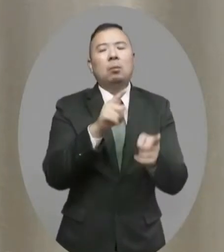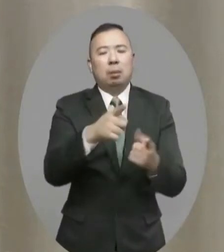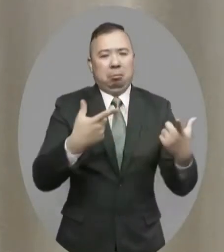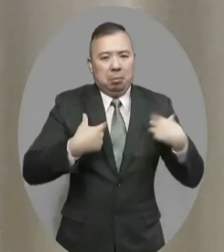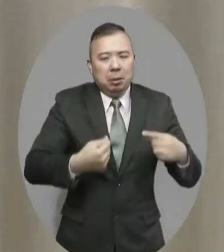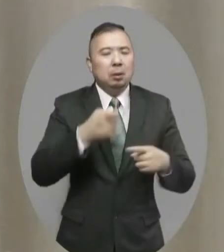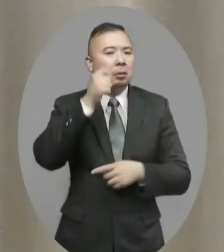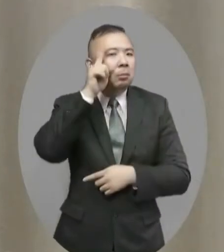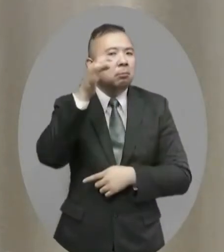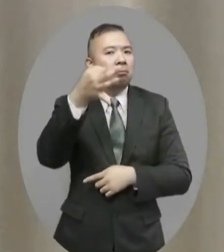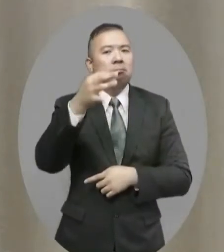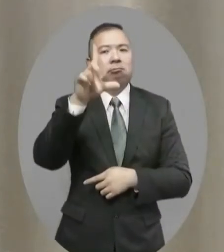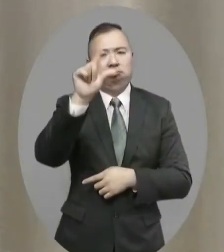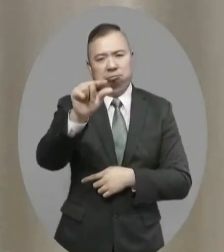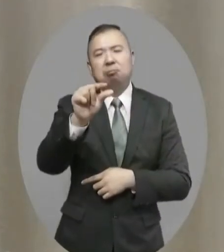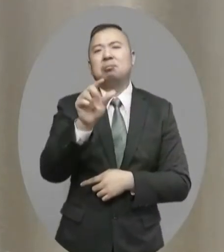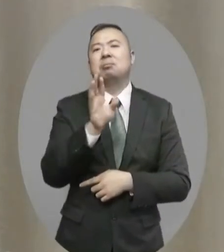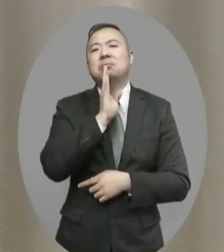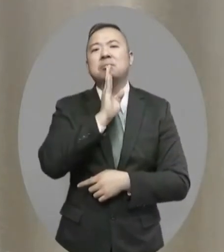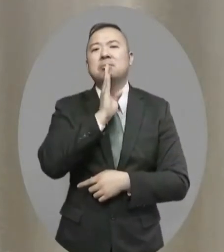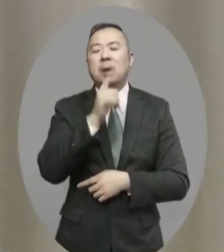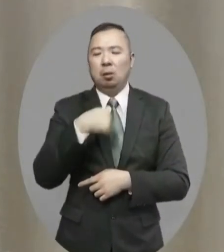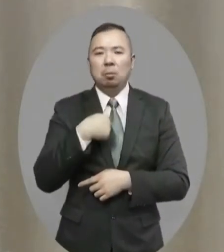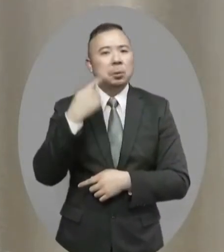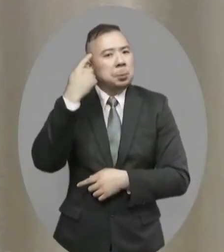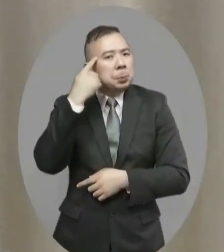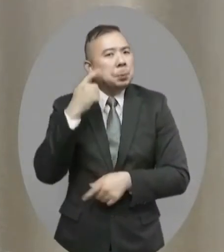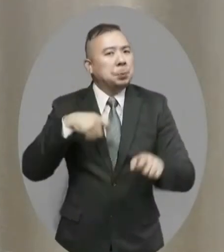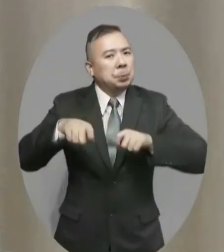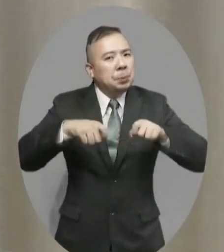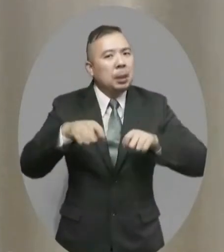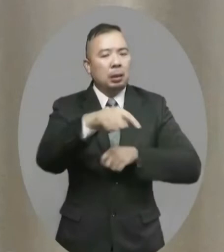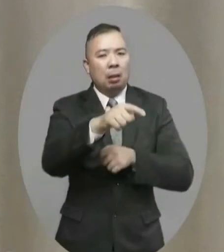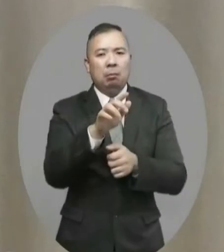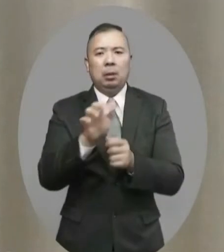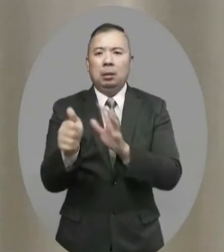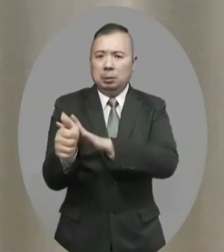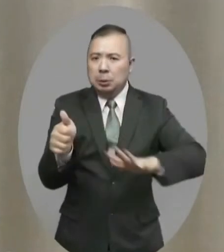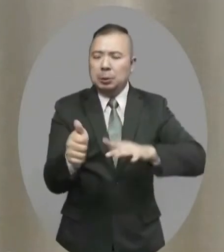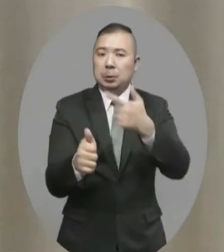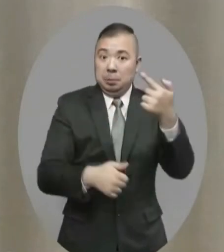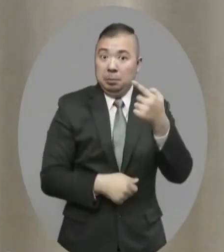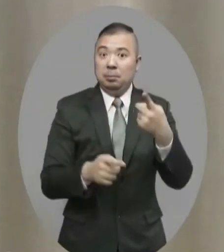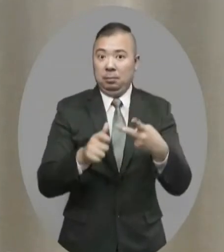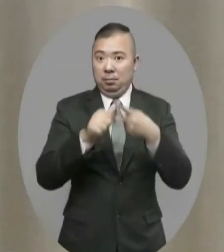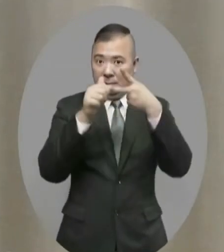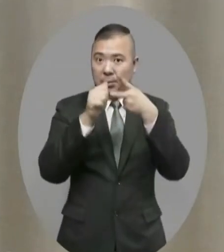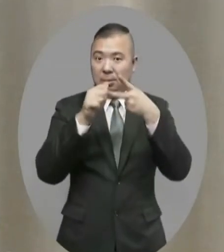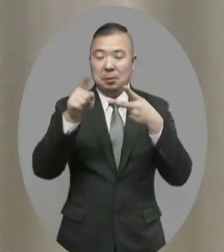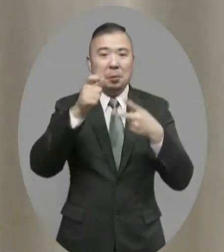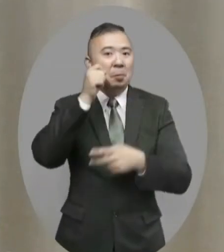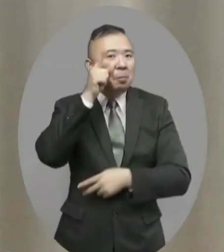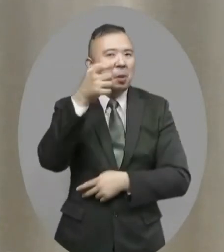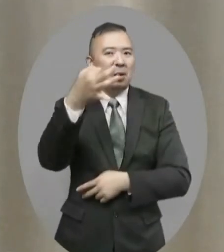低，好，所以我们认为说应该以这些冲击大然后薪资较低的这些弱